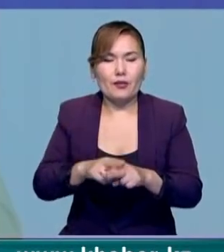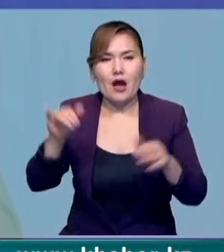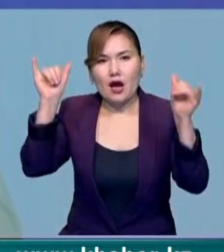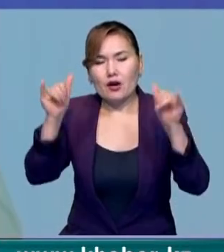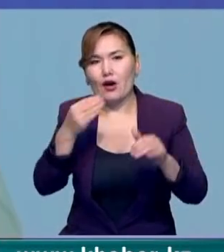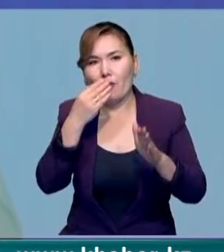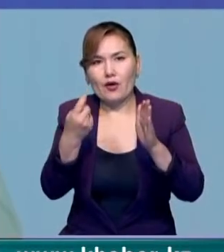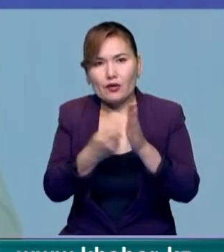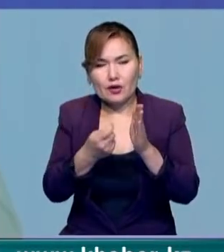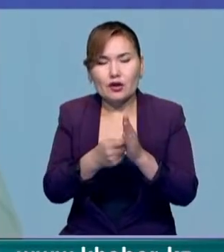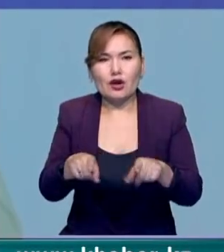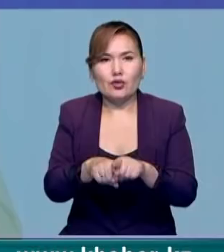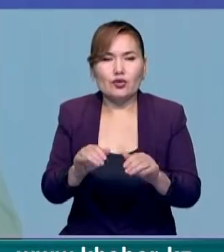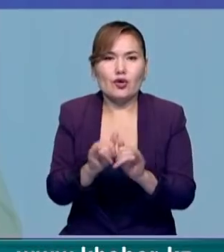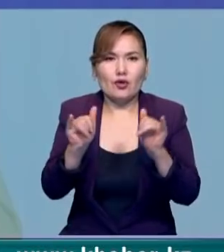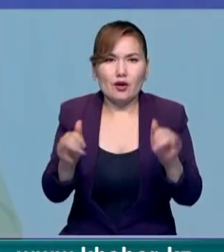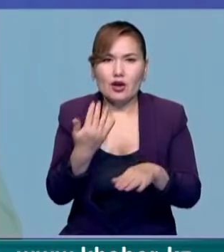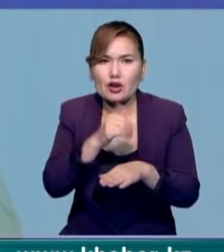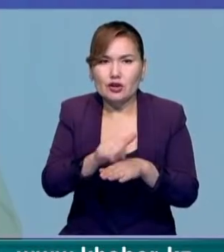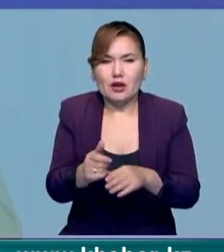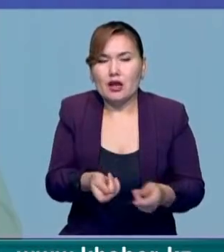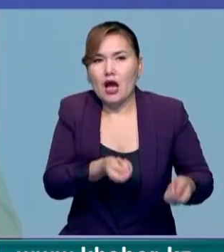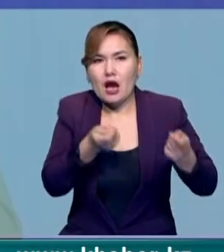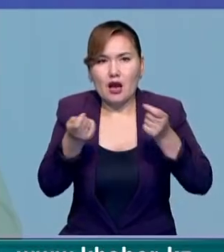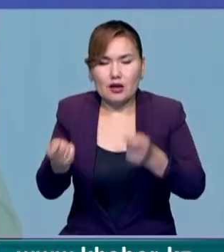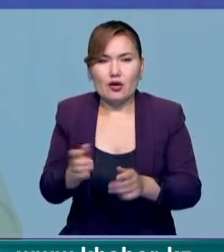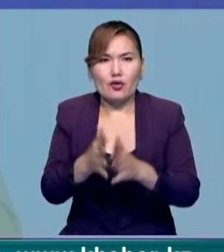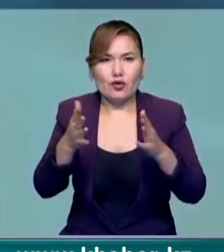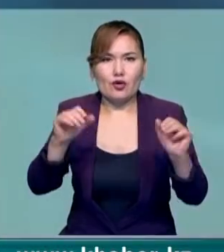шөп базамызды жеткізуге толық мүмкіндік бар, қамтамасыз етуге.